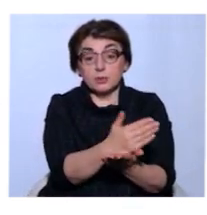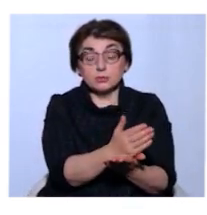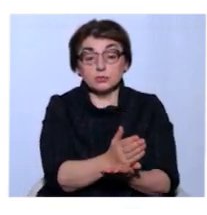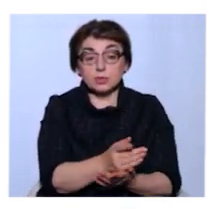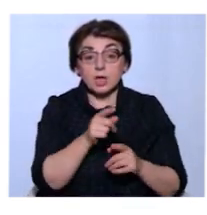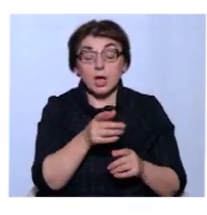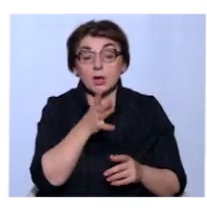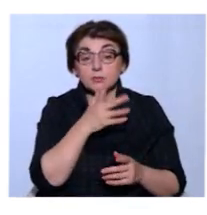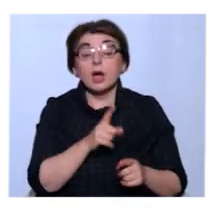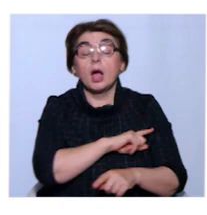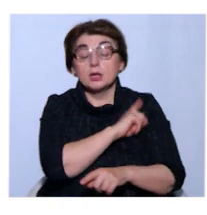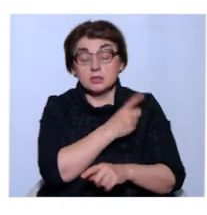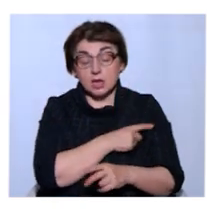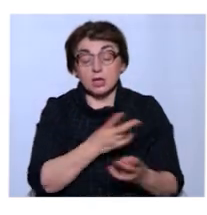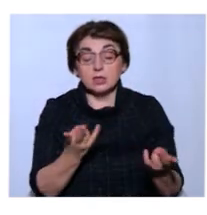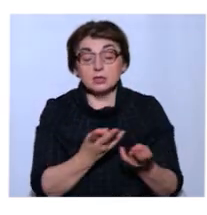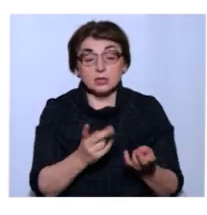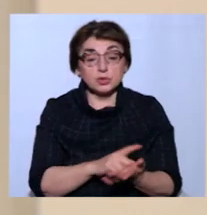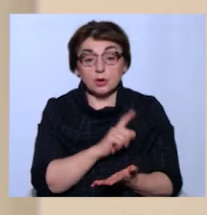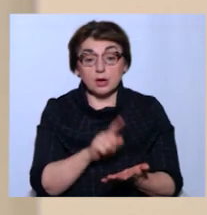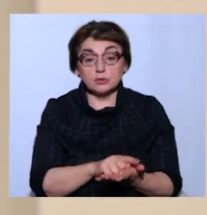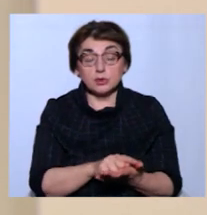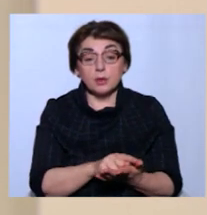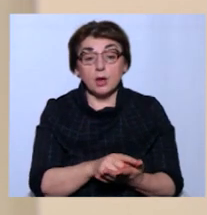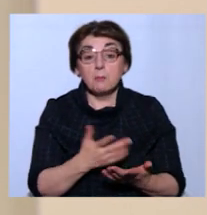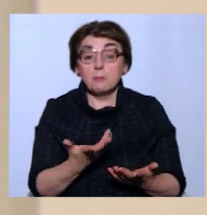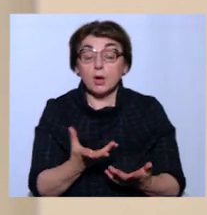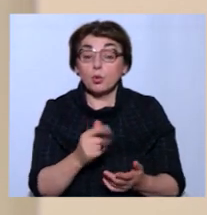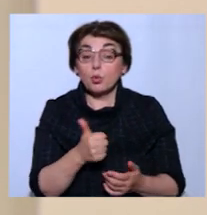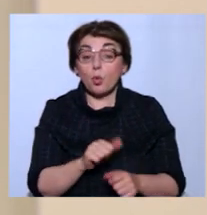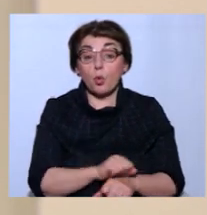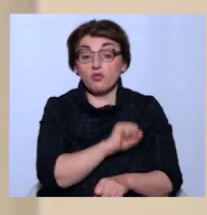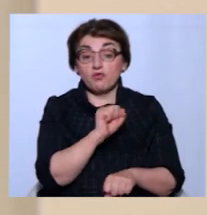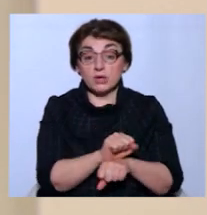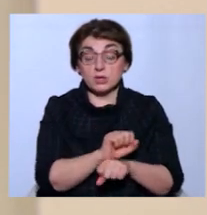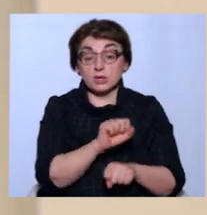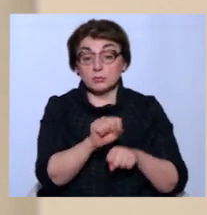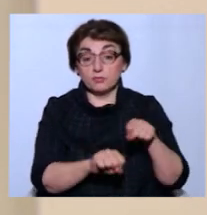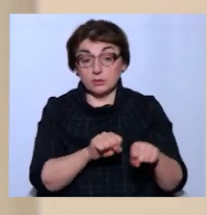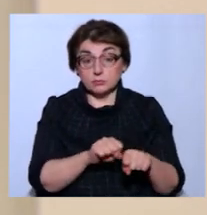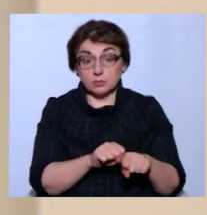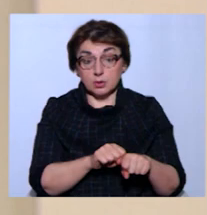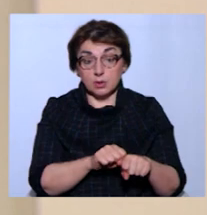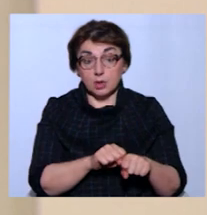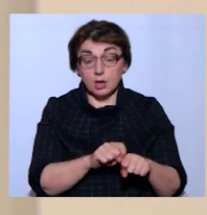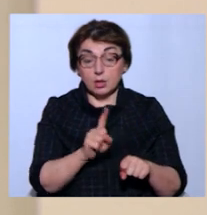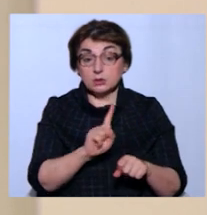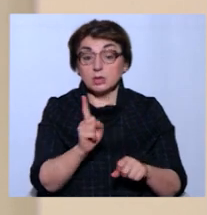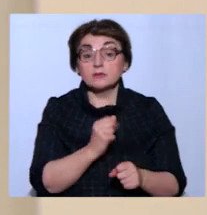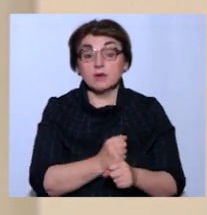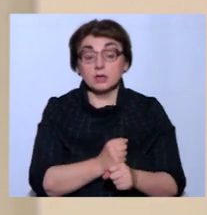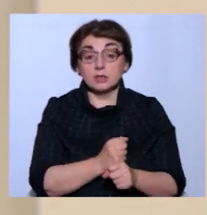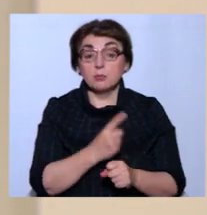ველოსიპედს, ამისთვისაც ძალაა საჭირო. მაგრამ როგორ ვაჩერებთ ველოსიპედს? ამისთვის ვაკეთებთ ორ